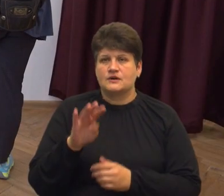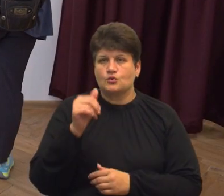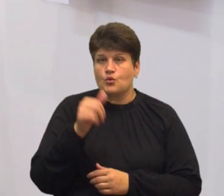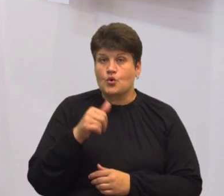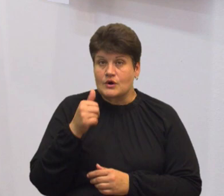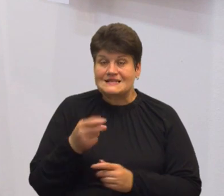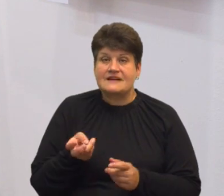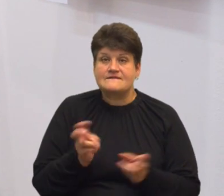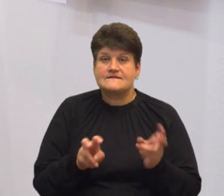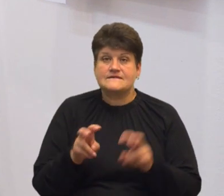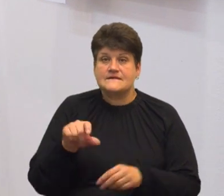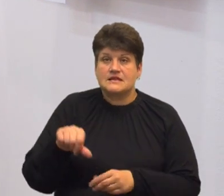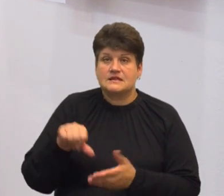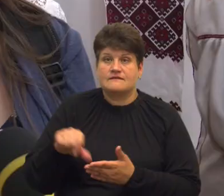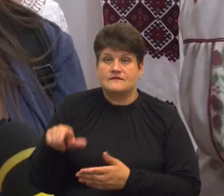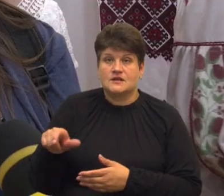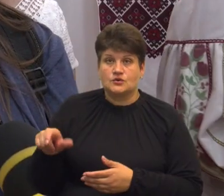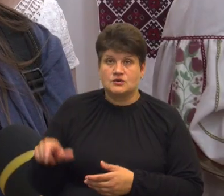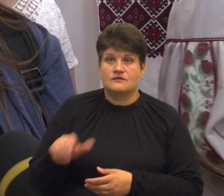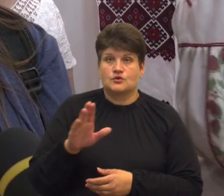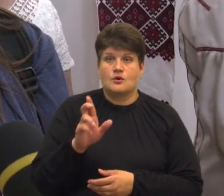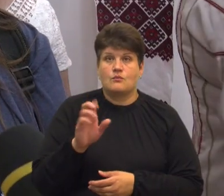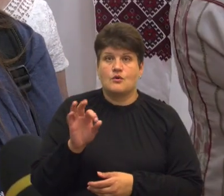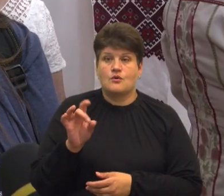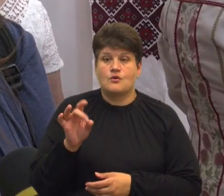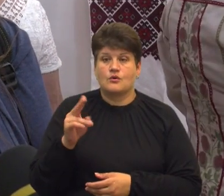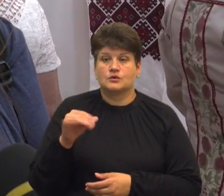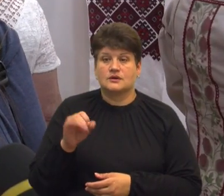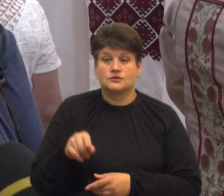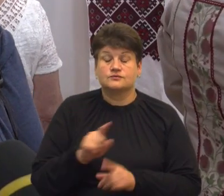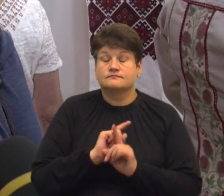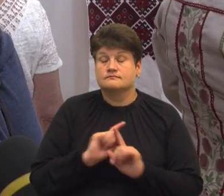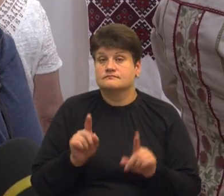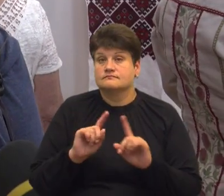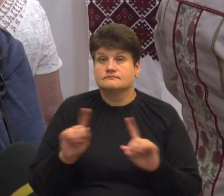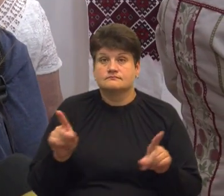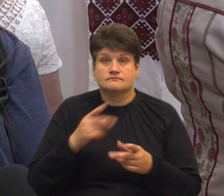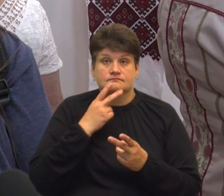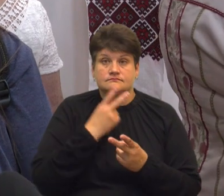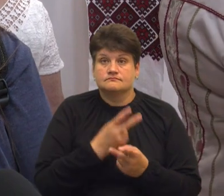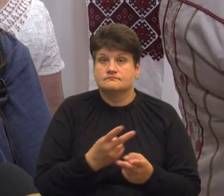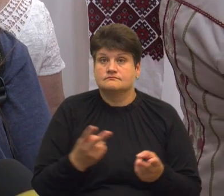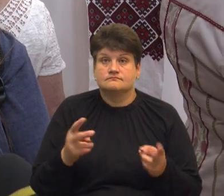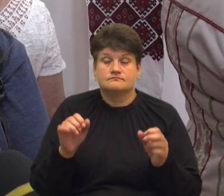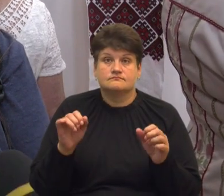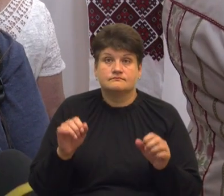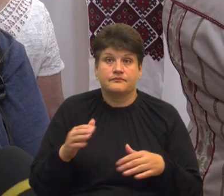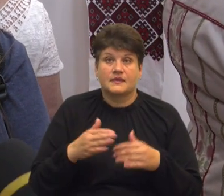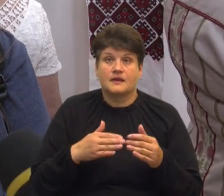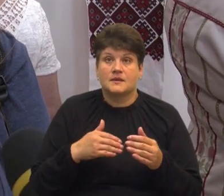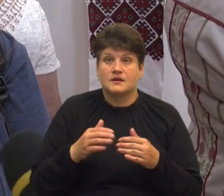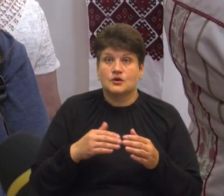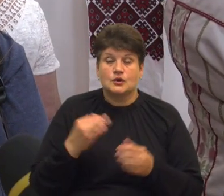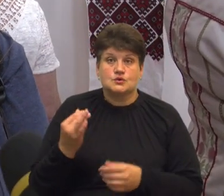виставки тернополянка Вікторія бородайко тут просто надзвичайні експонати і це можливість це Практично на історію